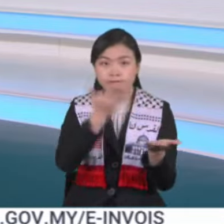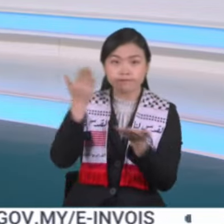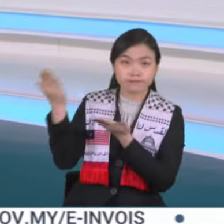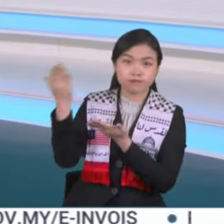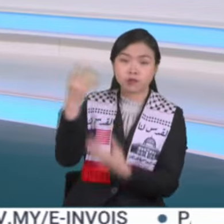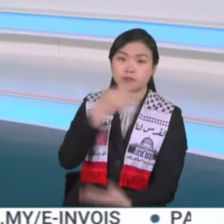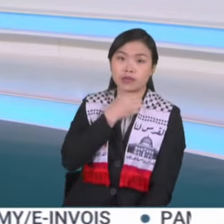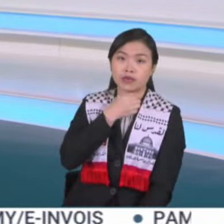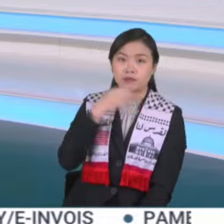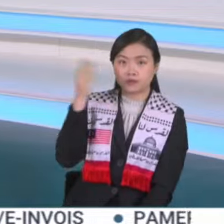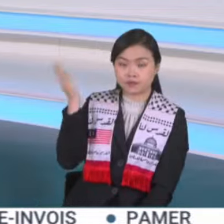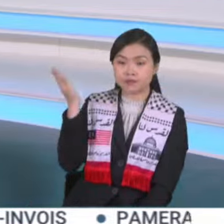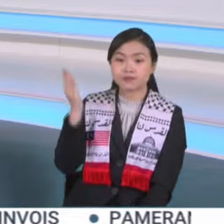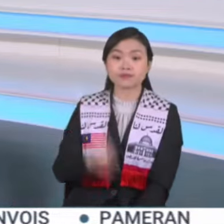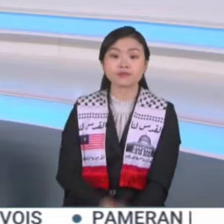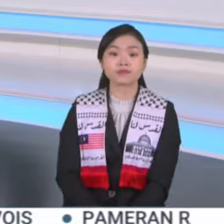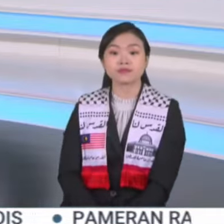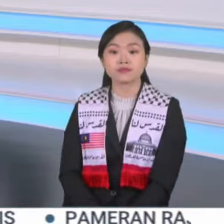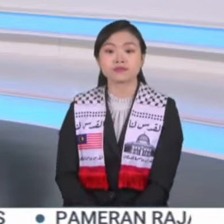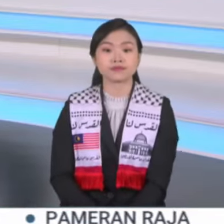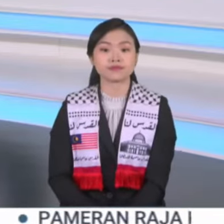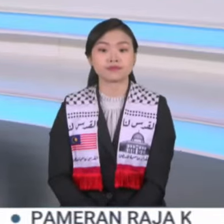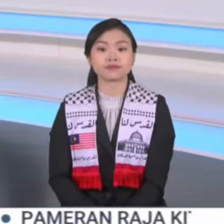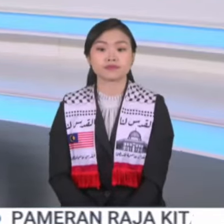bersama Fahmi Muhammad Noor.